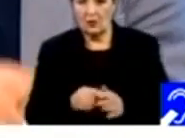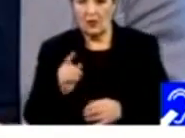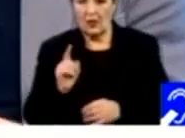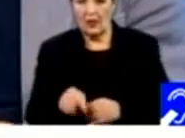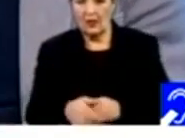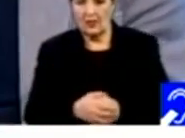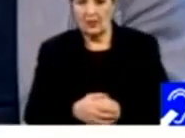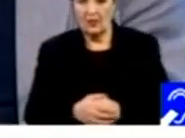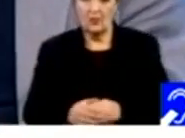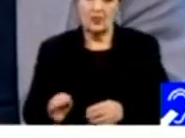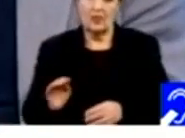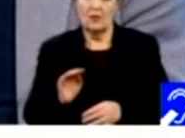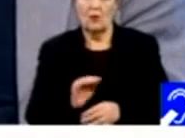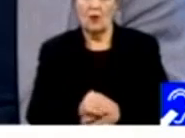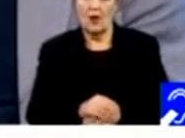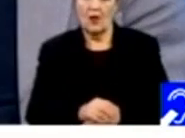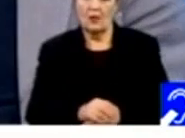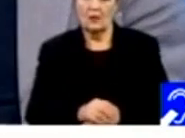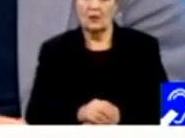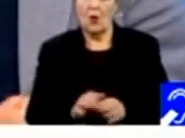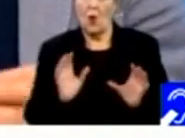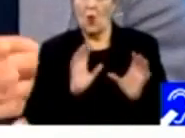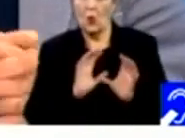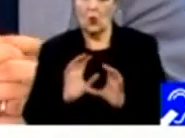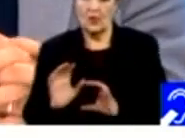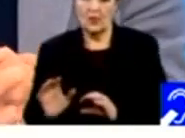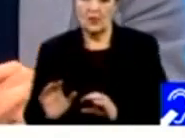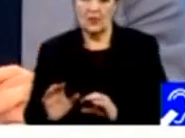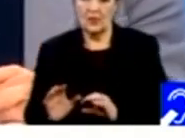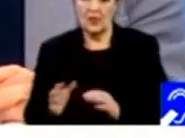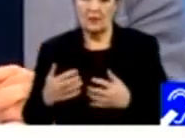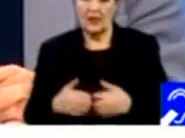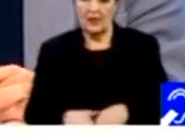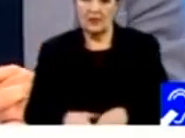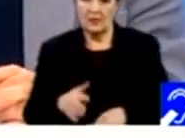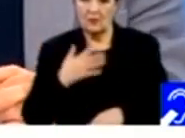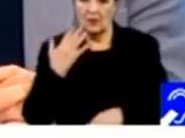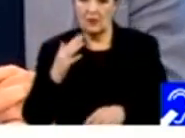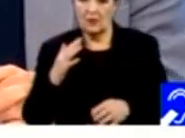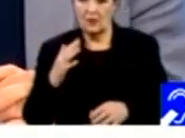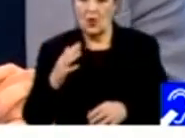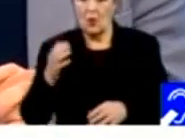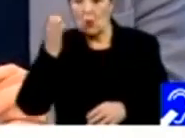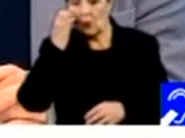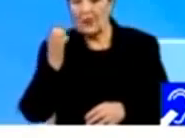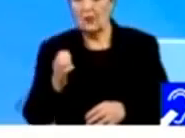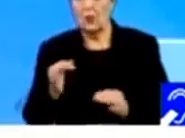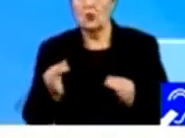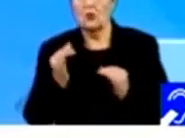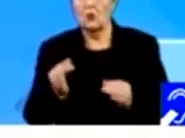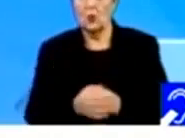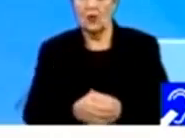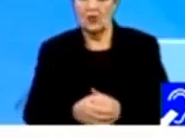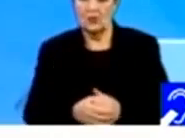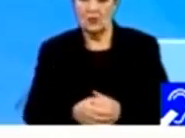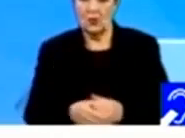aș adăuga și eu ocrotirea, revitalizarea monumentelor istorice. De acord. Haideți să